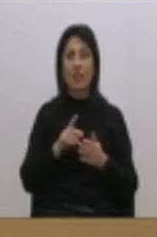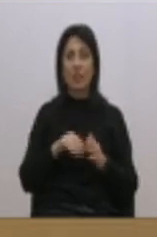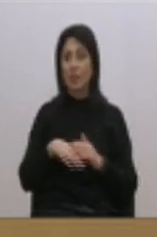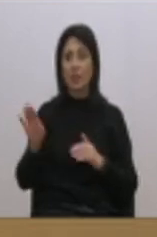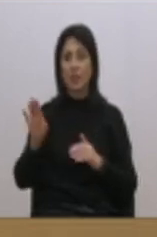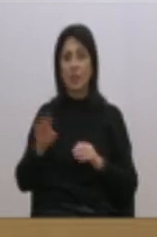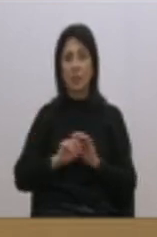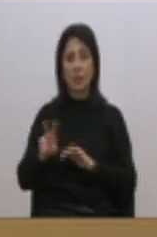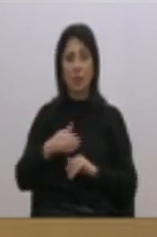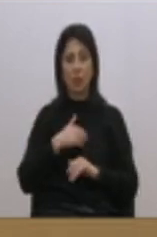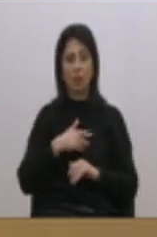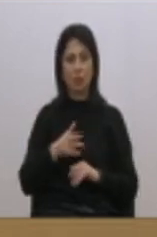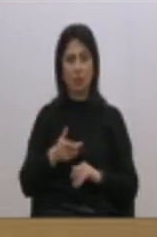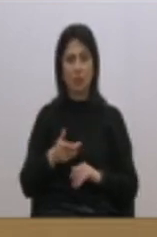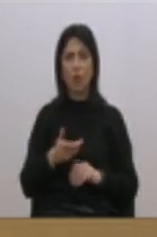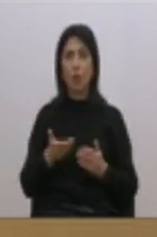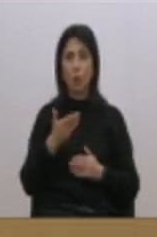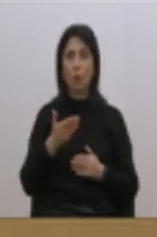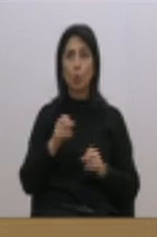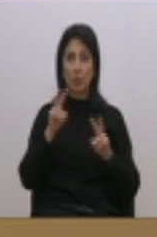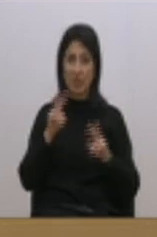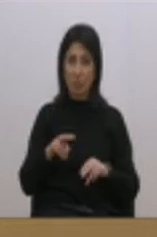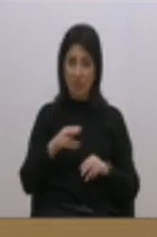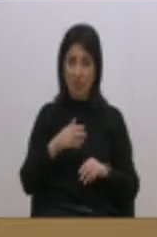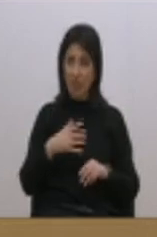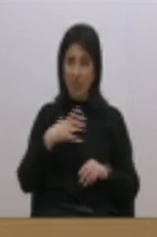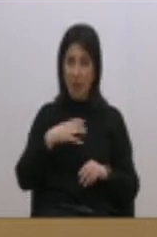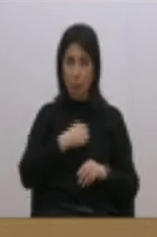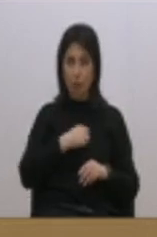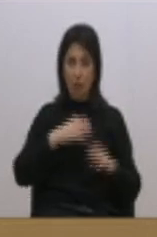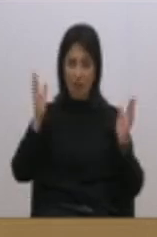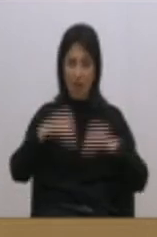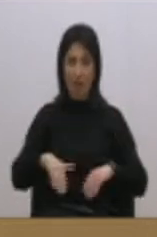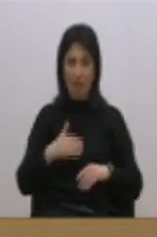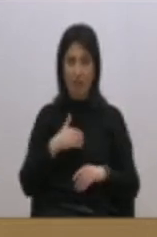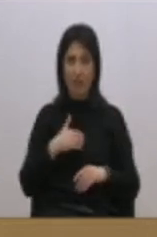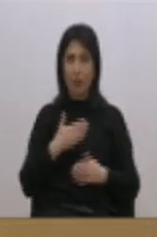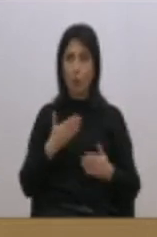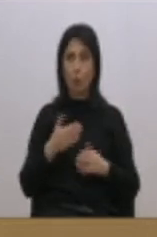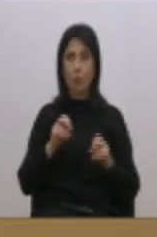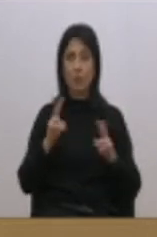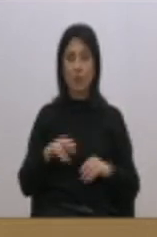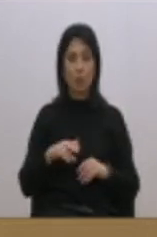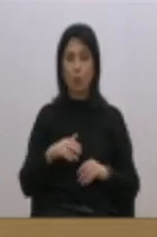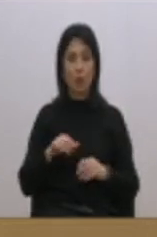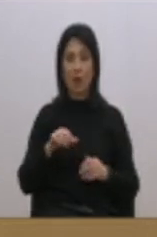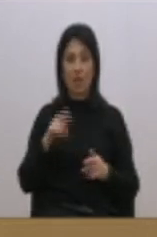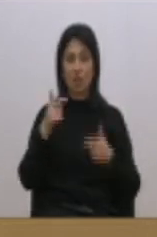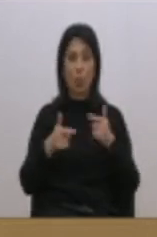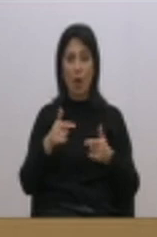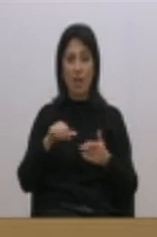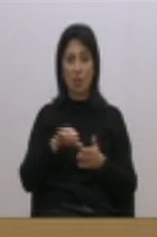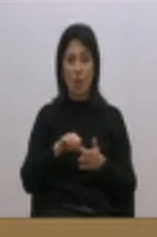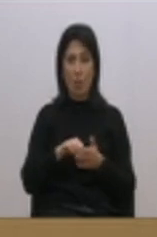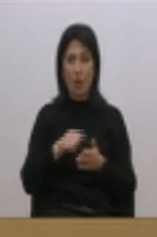gaxteba dezertiri. Tu shegnebulat arginda kartuli jaris dangreva. Tu shegnebulat araqenebs sheuratsqopas